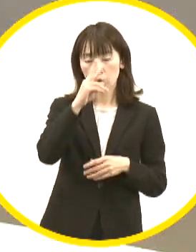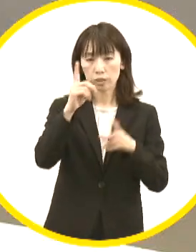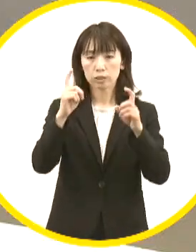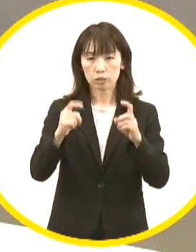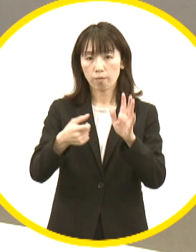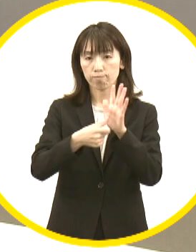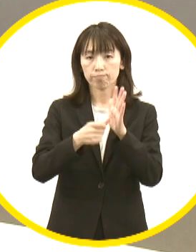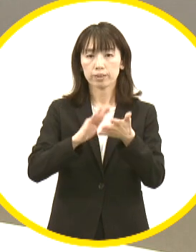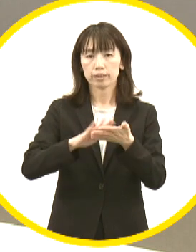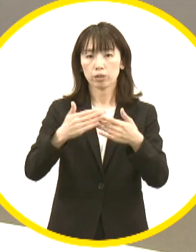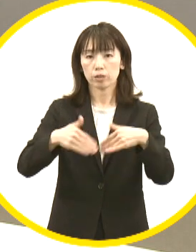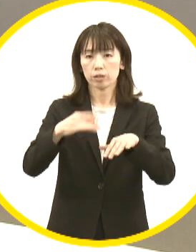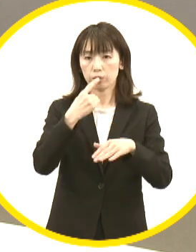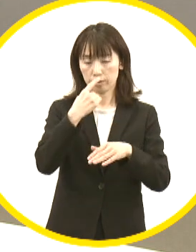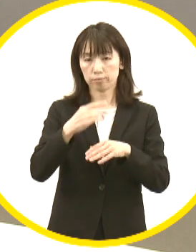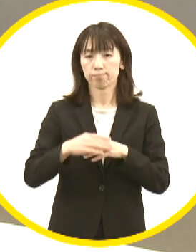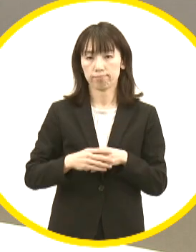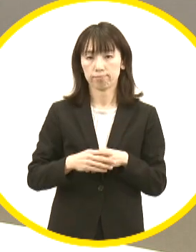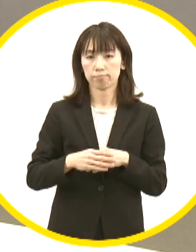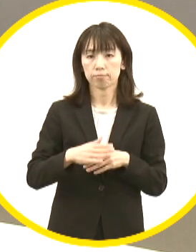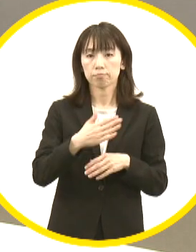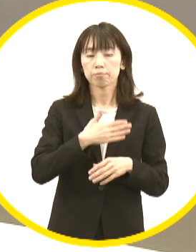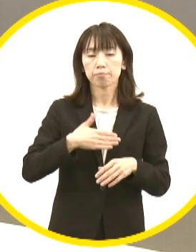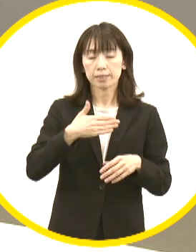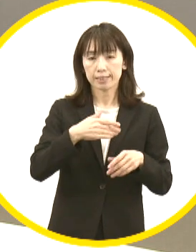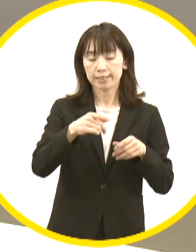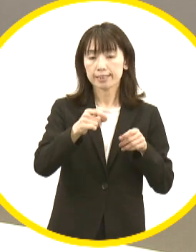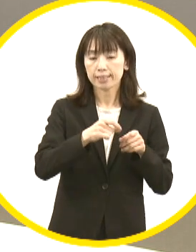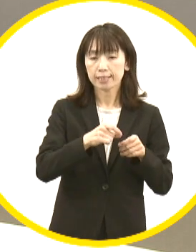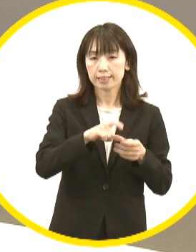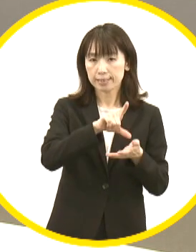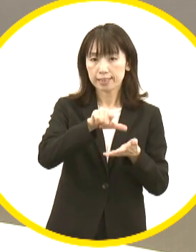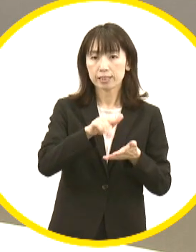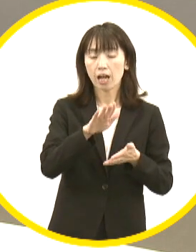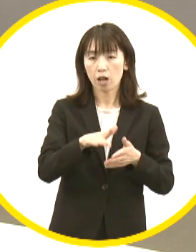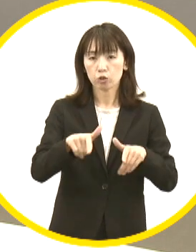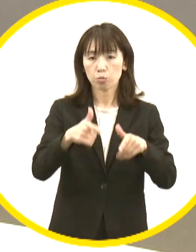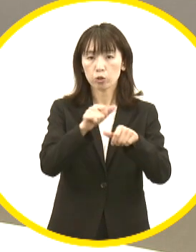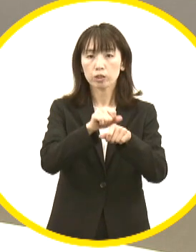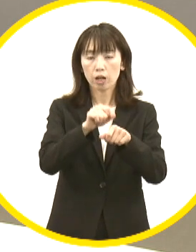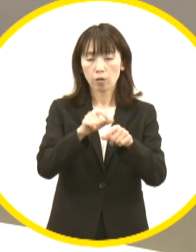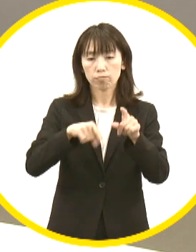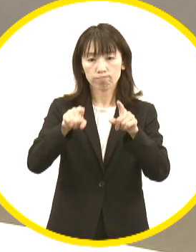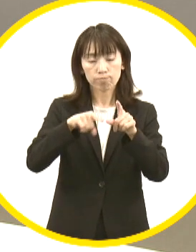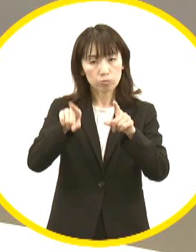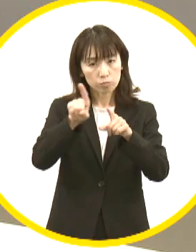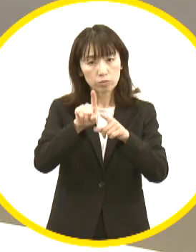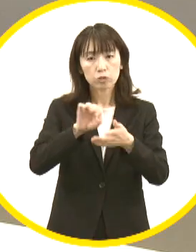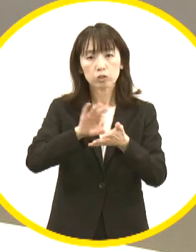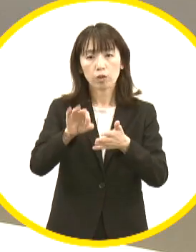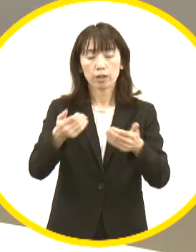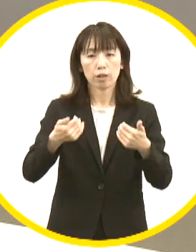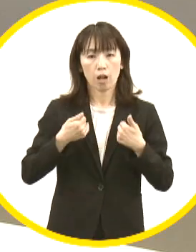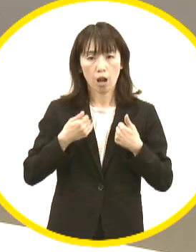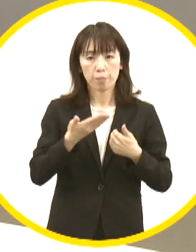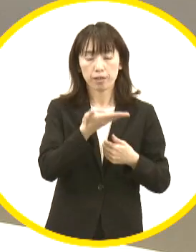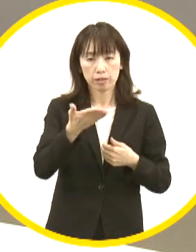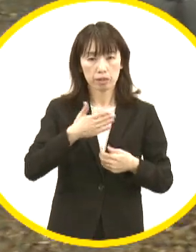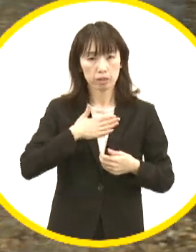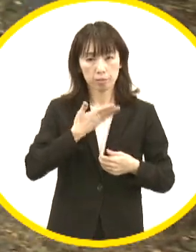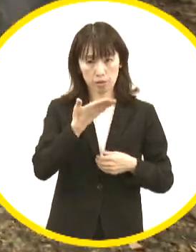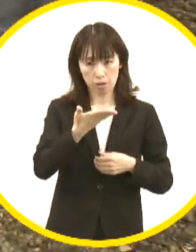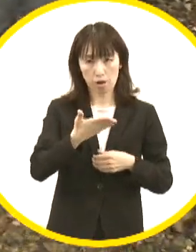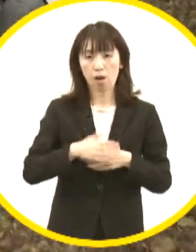こんにちは、清里知世です。身近な地域にある木材はどんどん使わなければいけないって皆さん知っていました